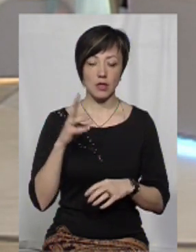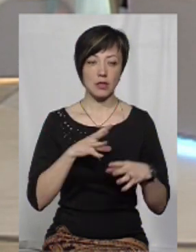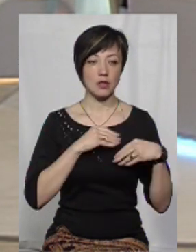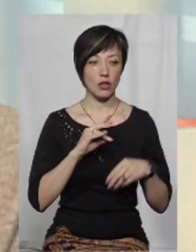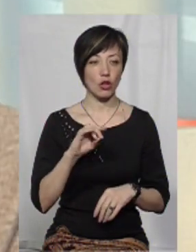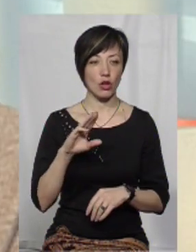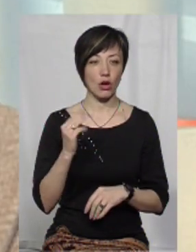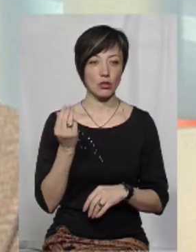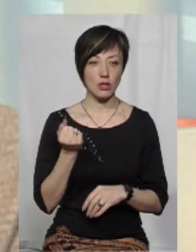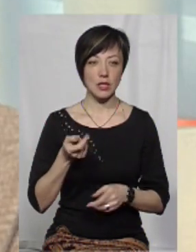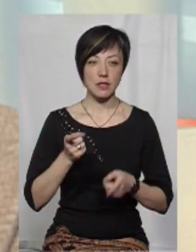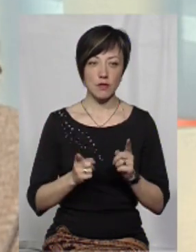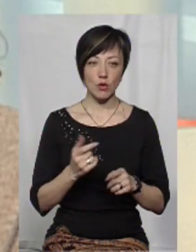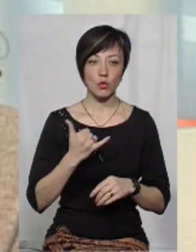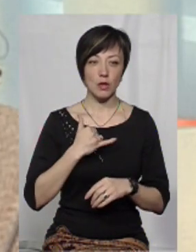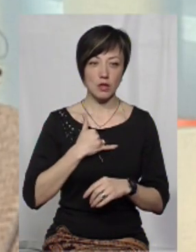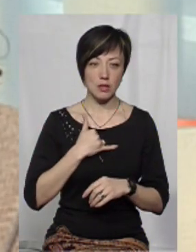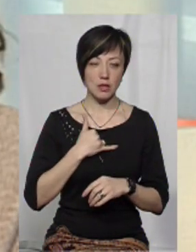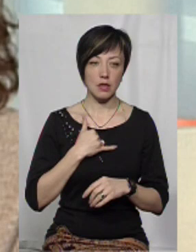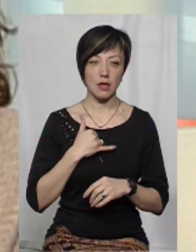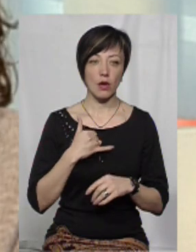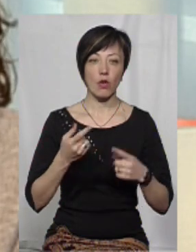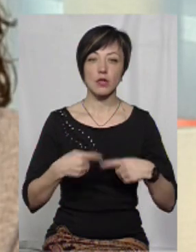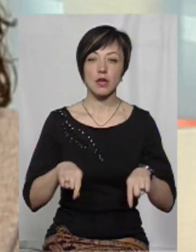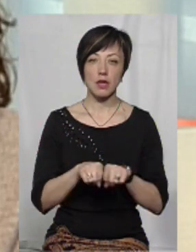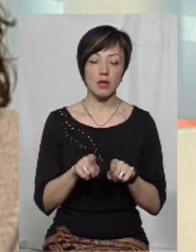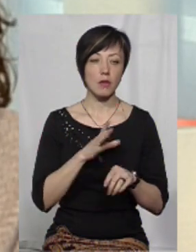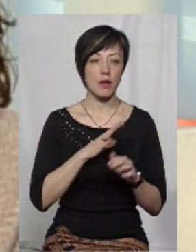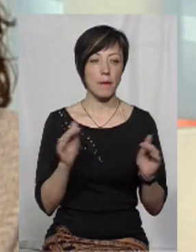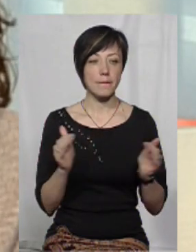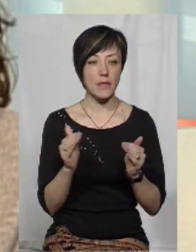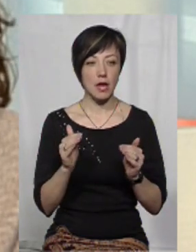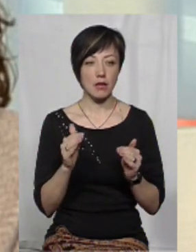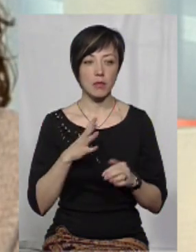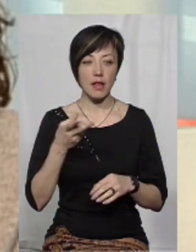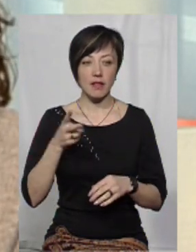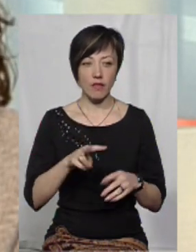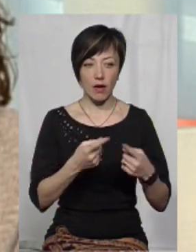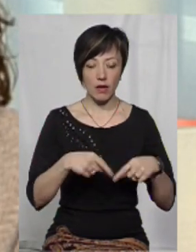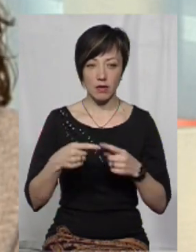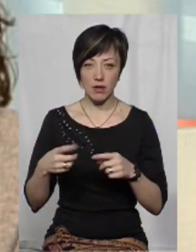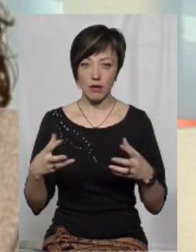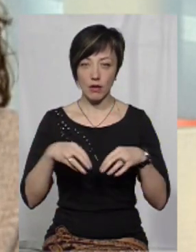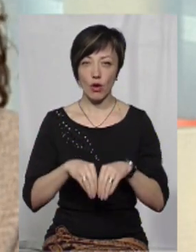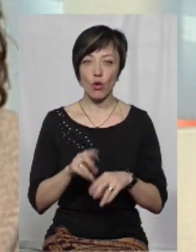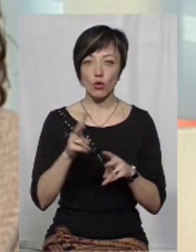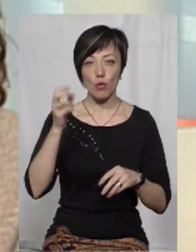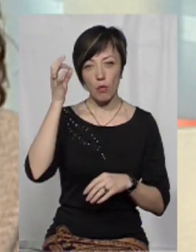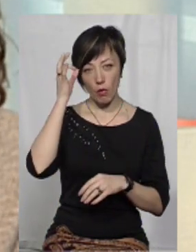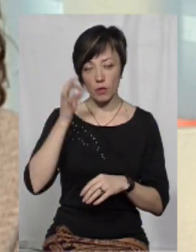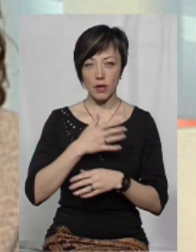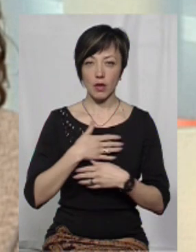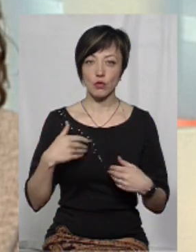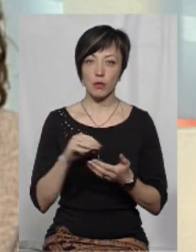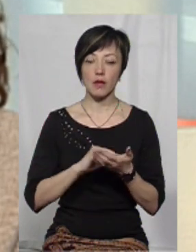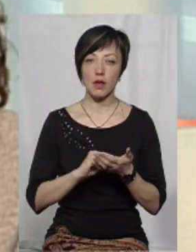Наташей? Потому что действительно у нас отделение было очень маленькое, на одной базе было 2 отделения. Ну, кто помнит, я просто не хочу